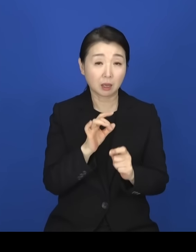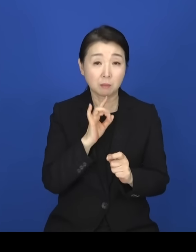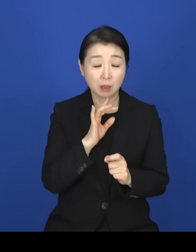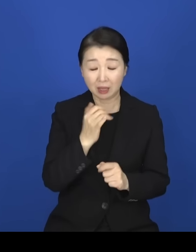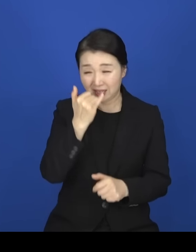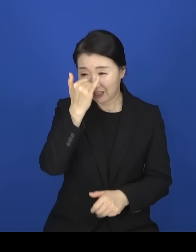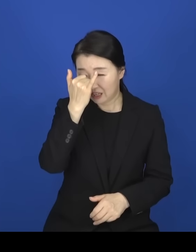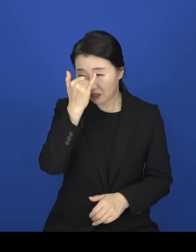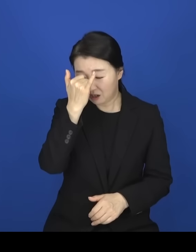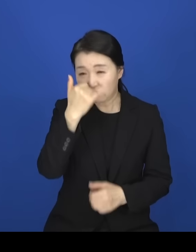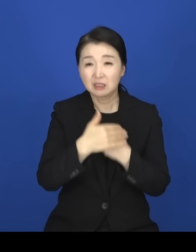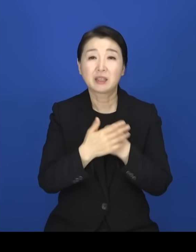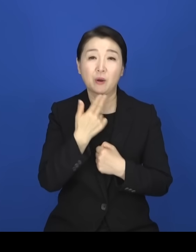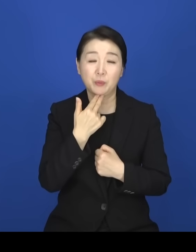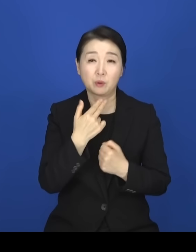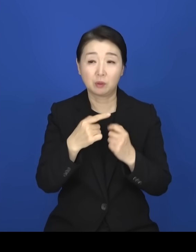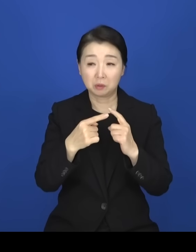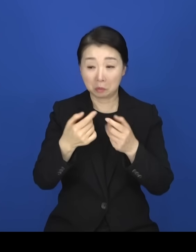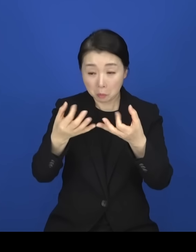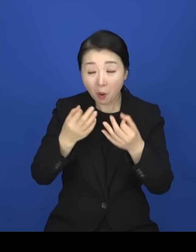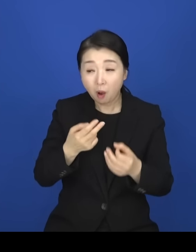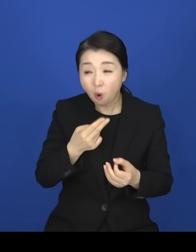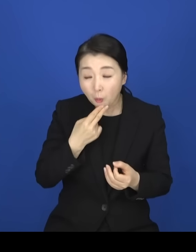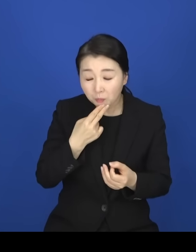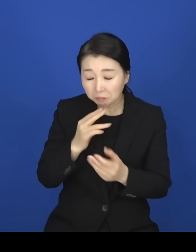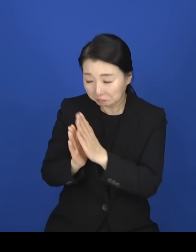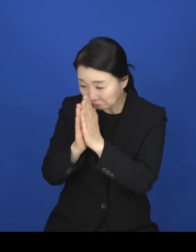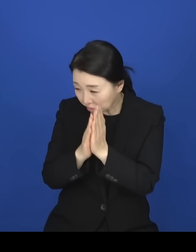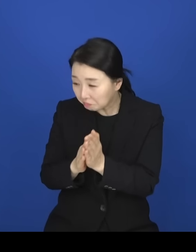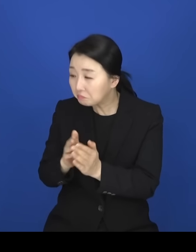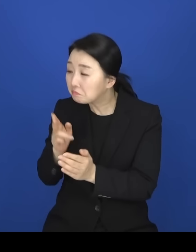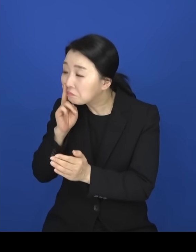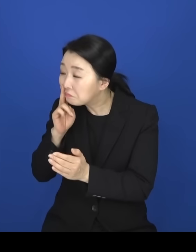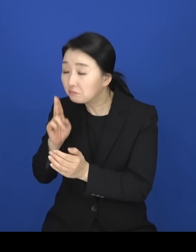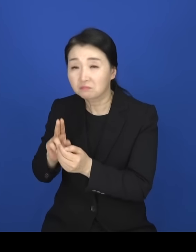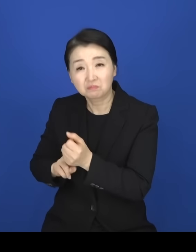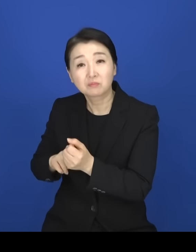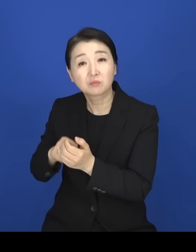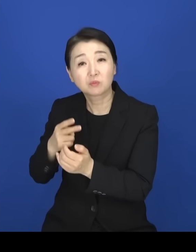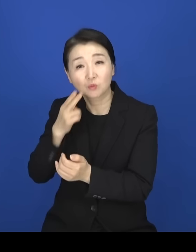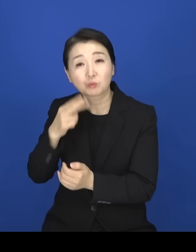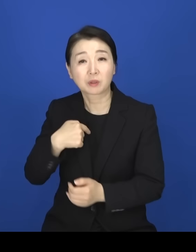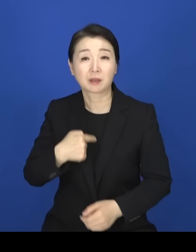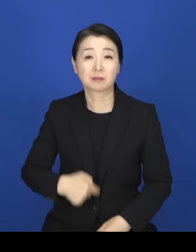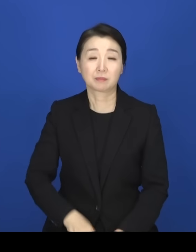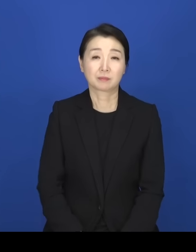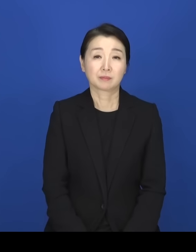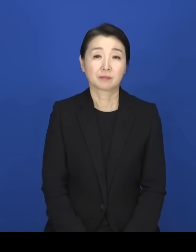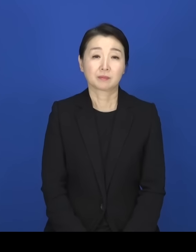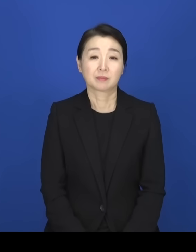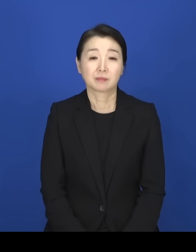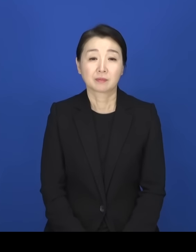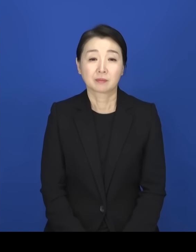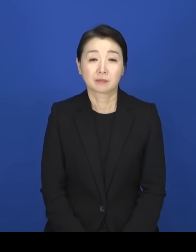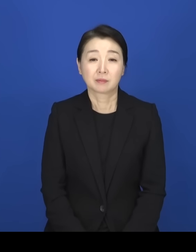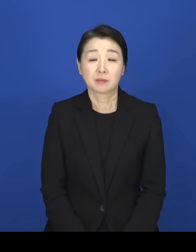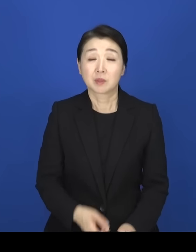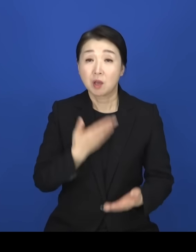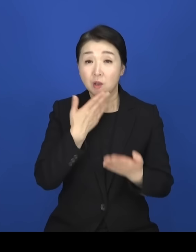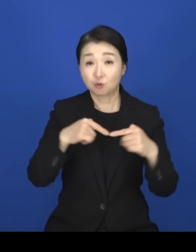되지 않으니까는 예. 뭐 이렇게 교회 사람들 보는 데서만 안 피고 그냥 혼자 몰래 피고 그랬었어요. 그러다가 제가 중요한